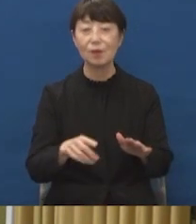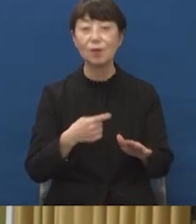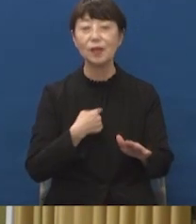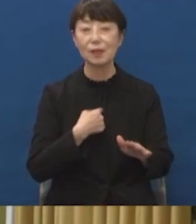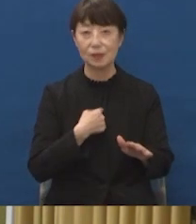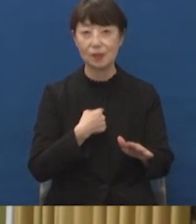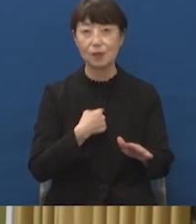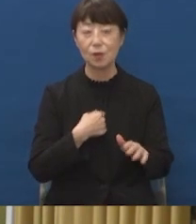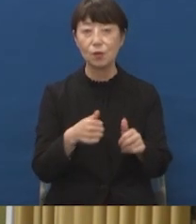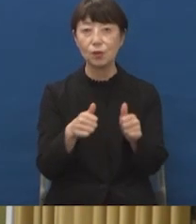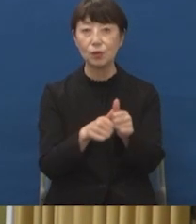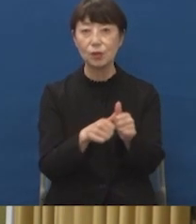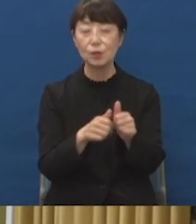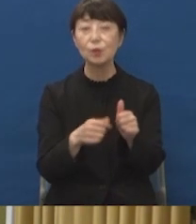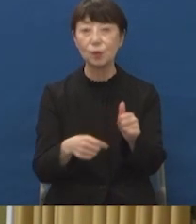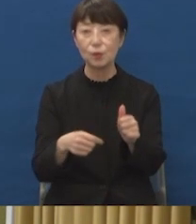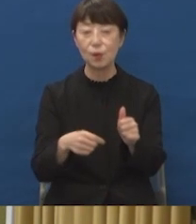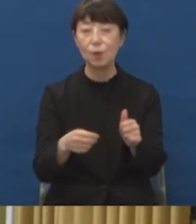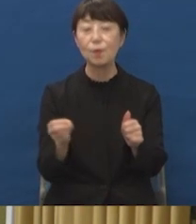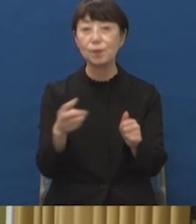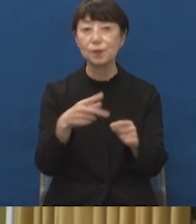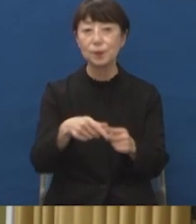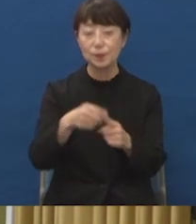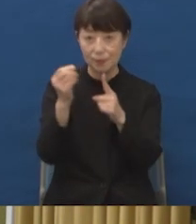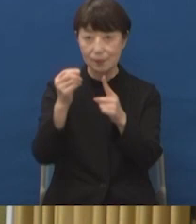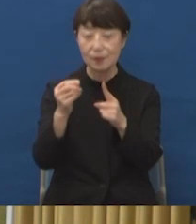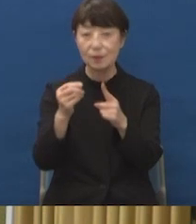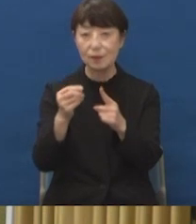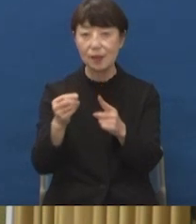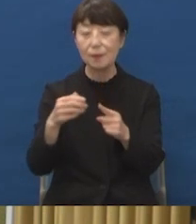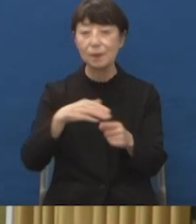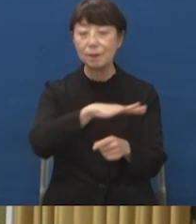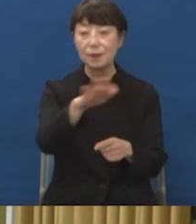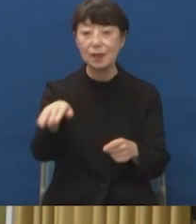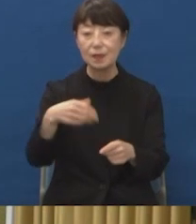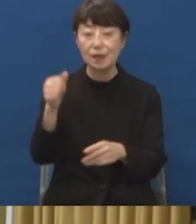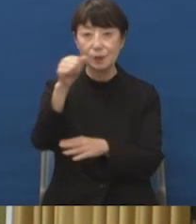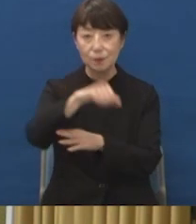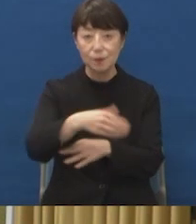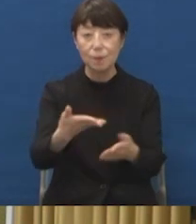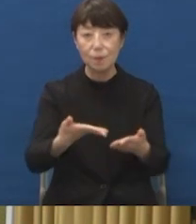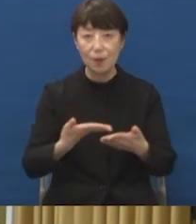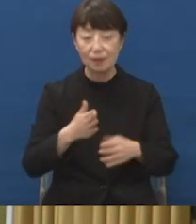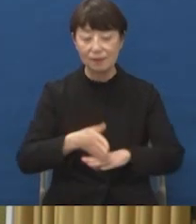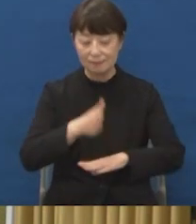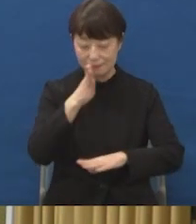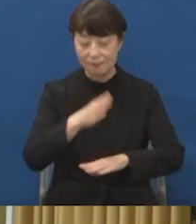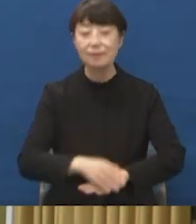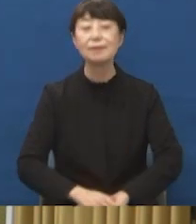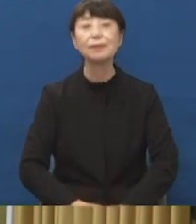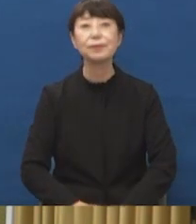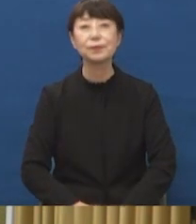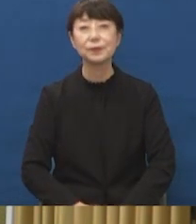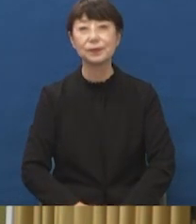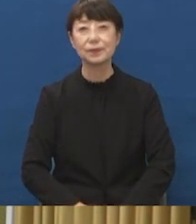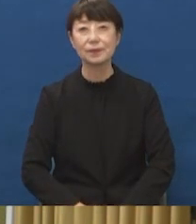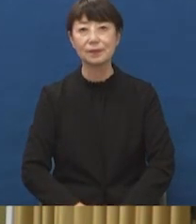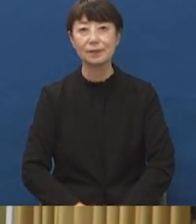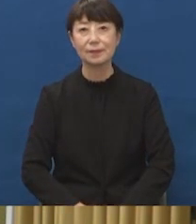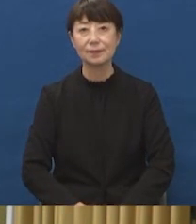の副市長の再任について、ご同意を賜り、誠にありがとうございます。